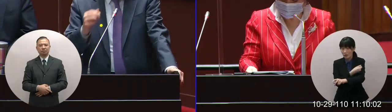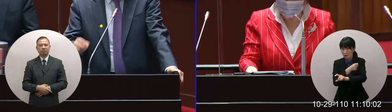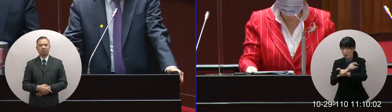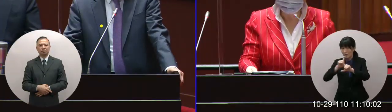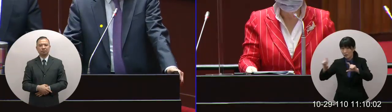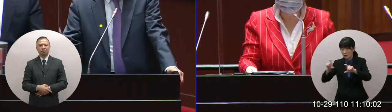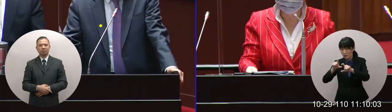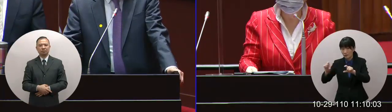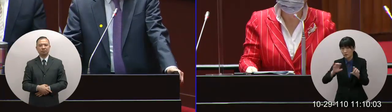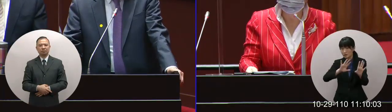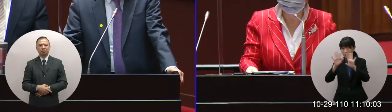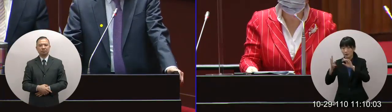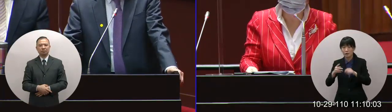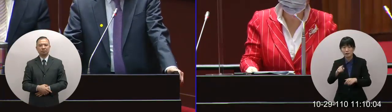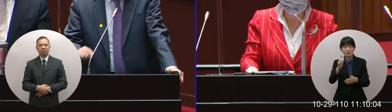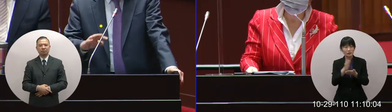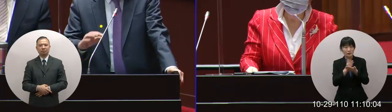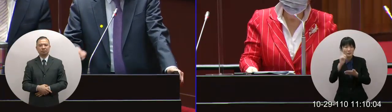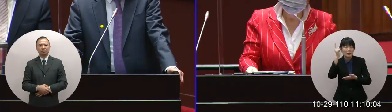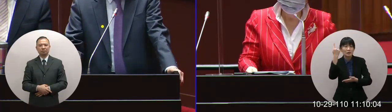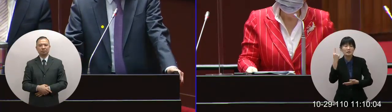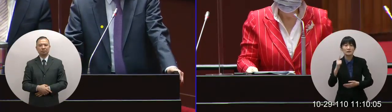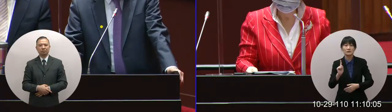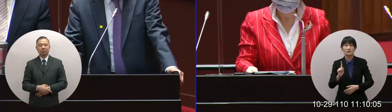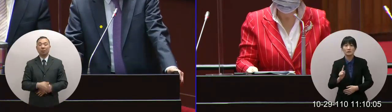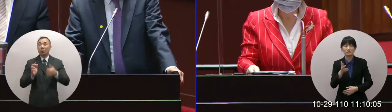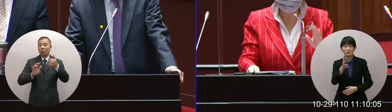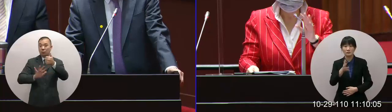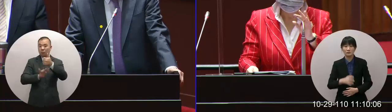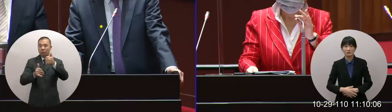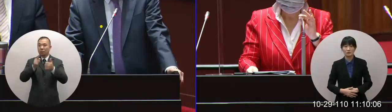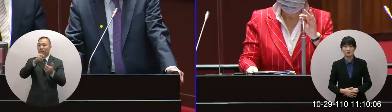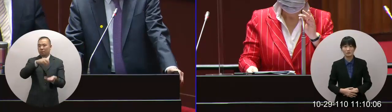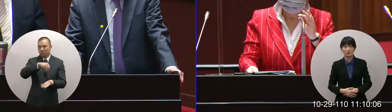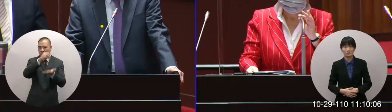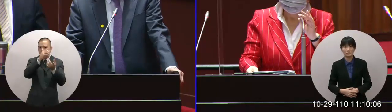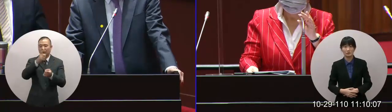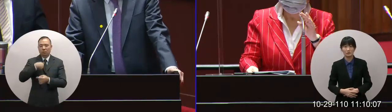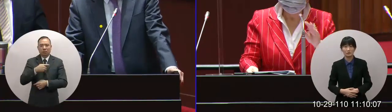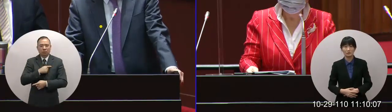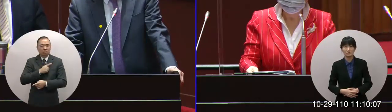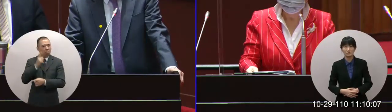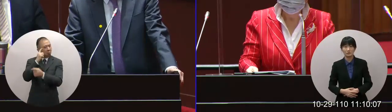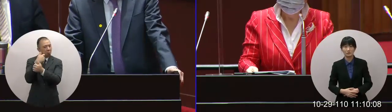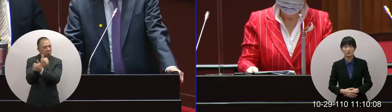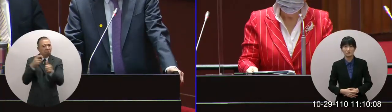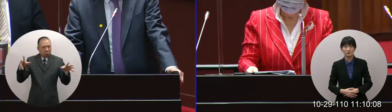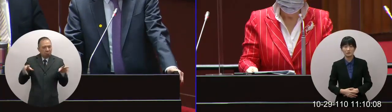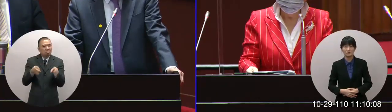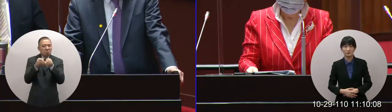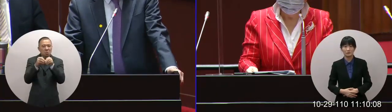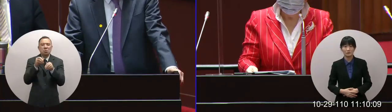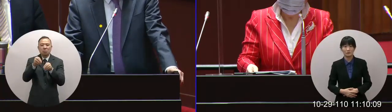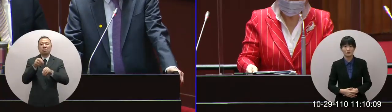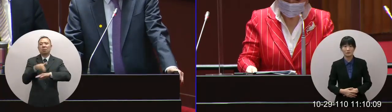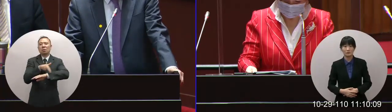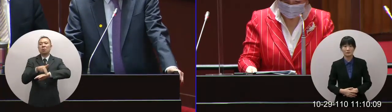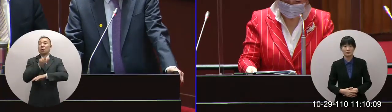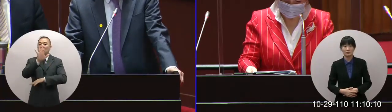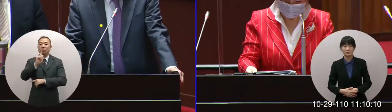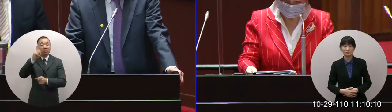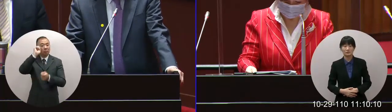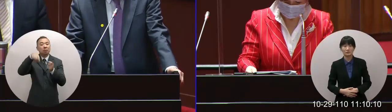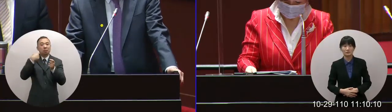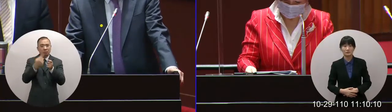确定性呢？请部长您说明。 委员所讲的这几项都是我们综合考虑之内了。好，那在明年